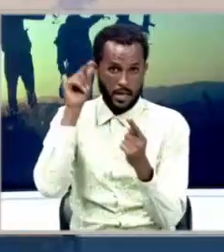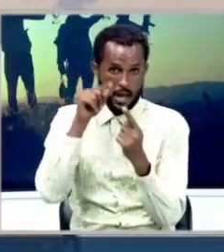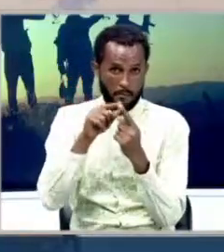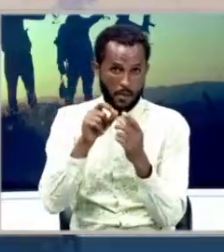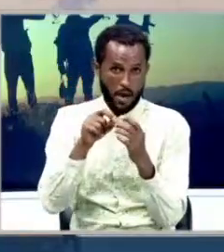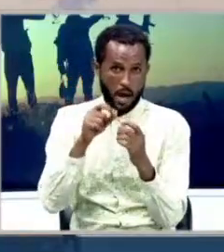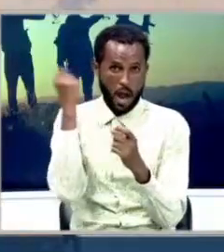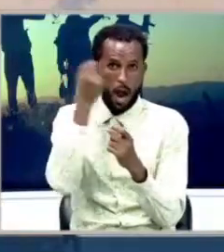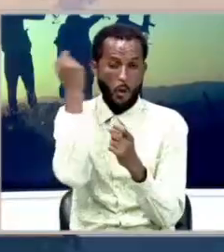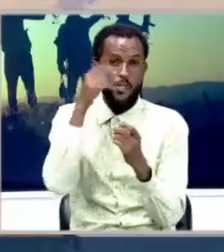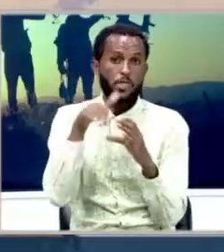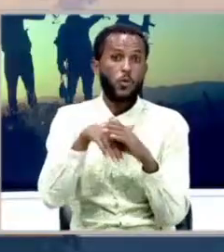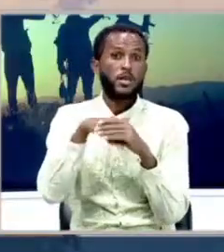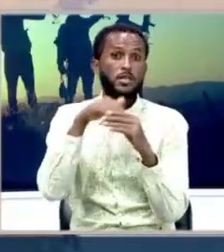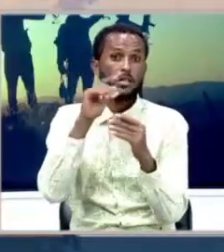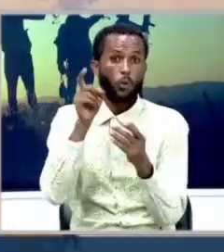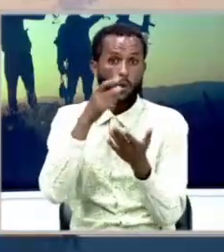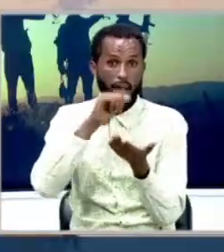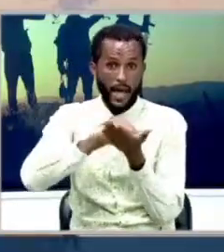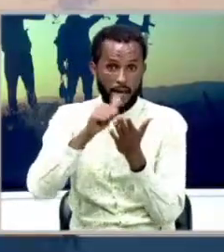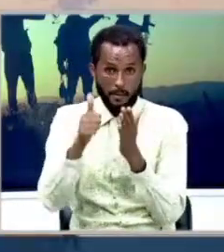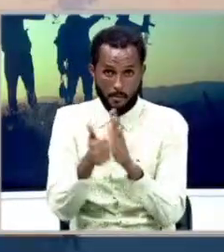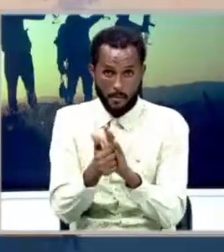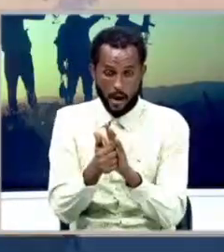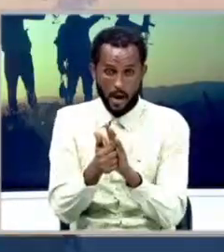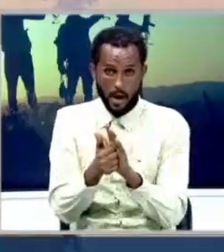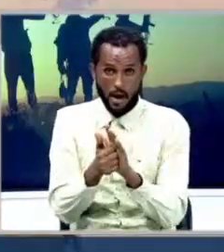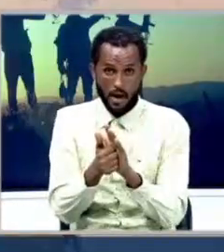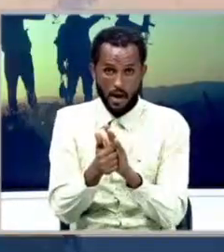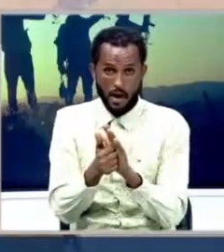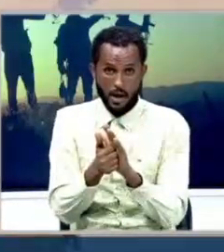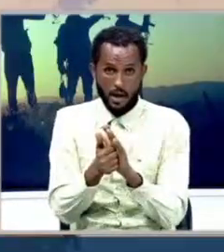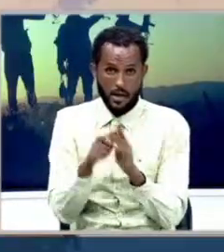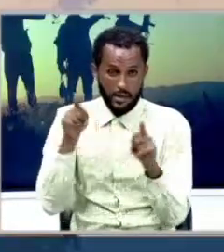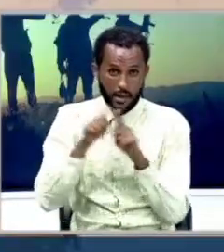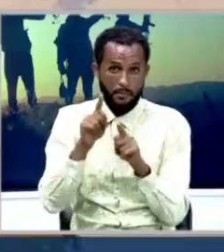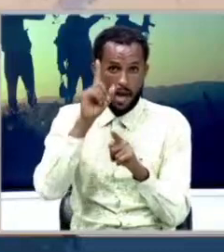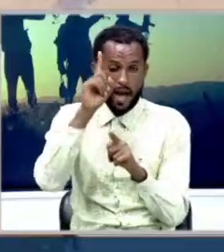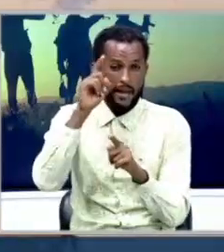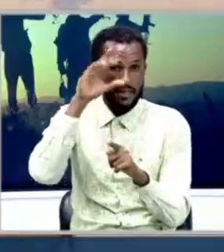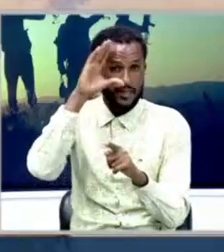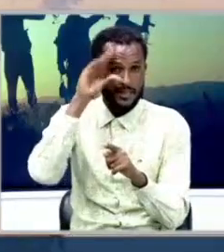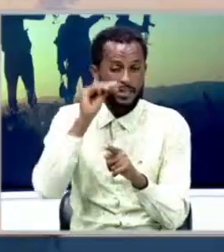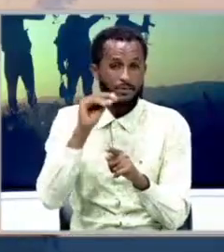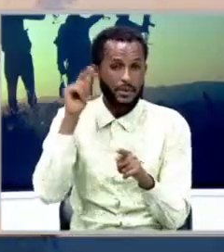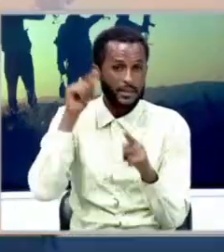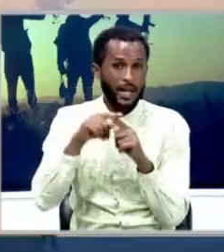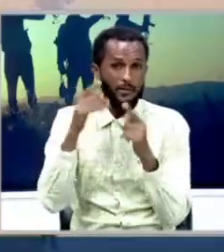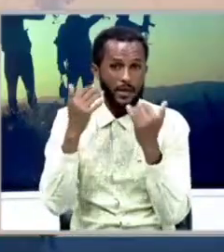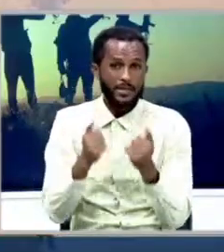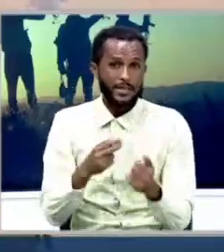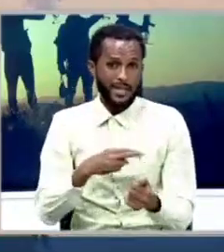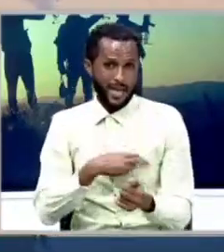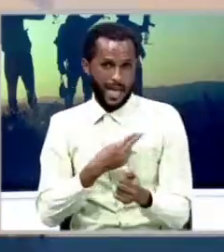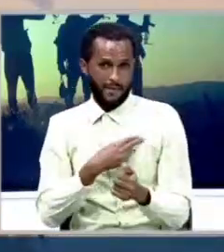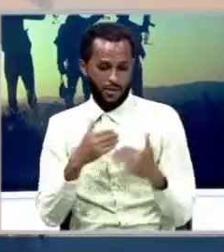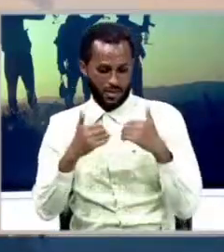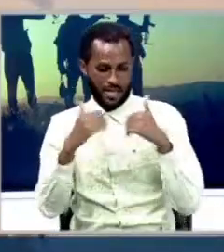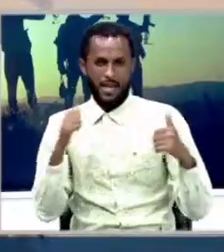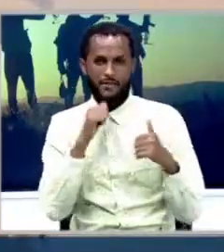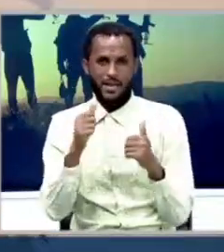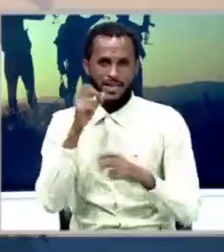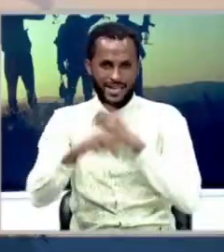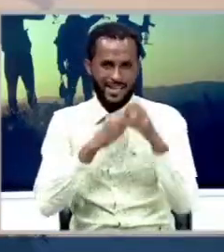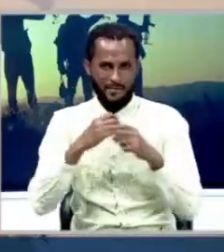ክንብል እንተኮይና ድማ ተወዲብና ከም ሓደ ሰብ ክሳብ ሕጂ ሃይማኖት ብዘይፈሊ